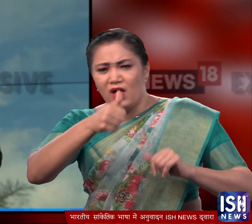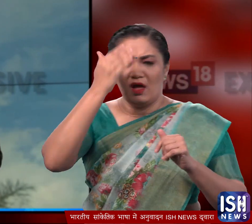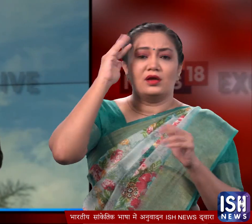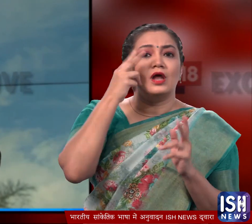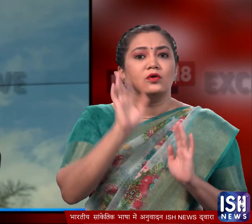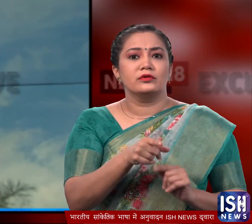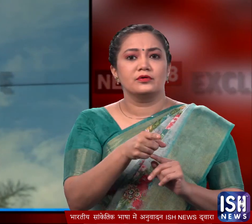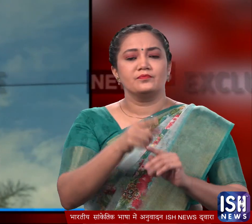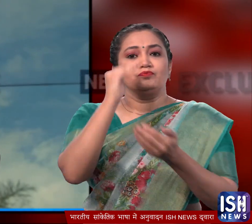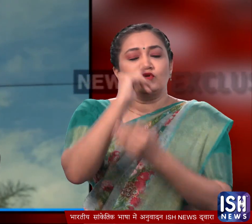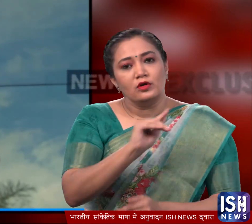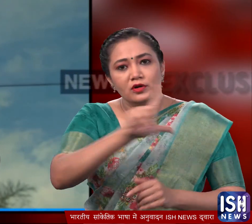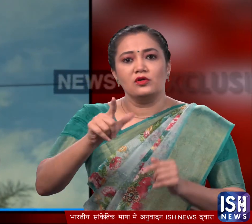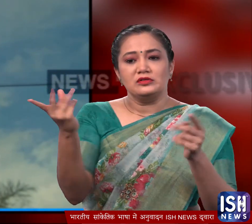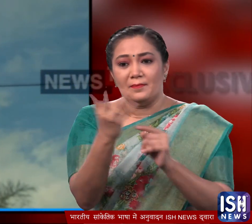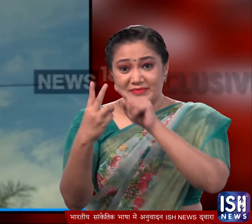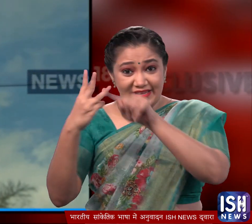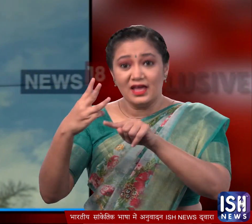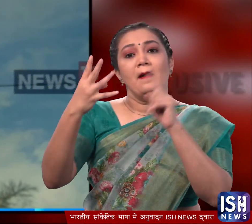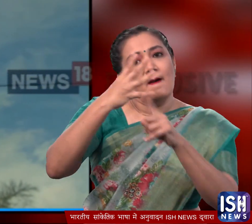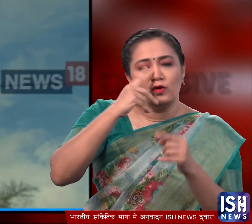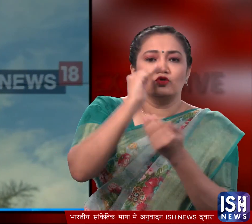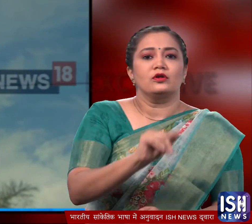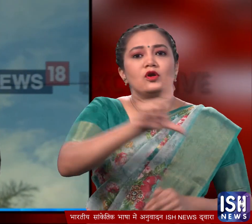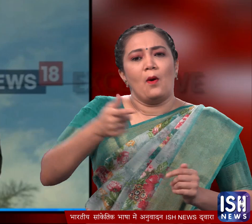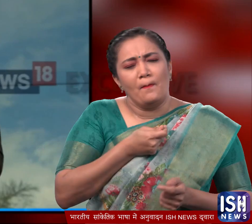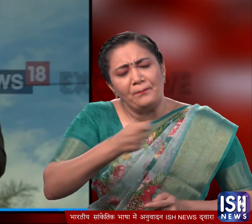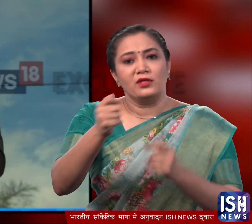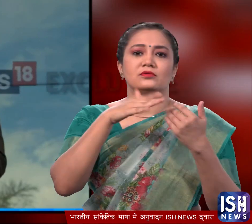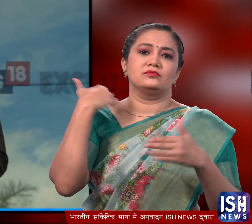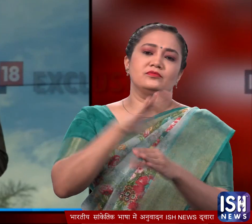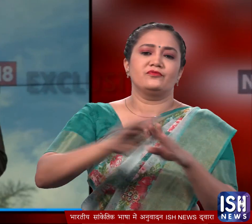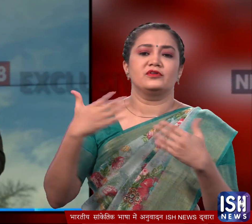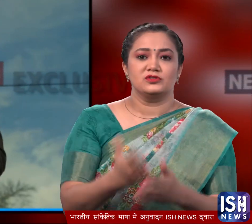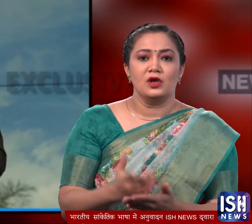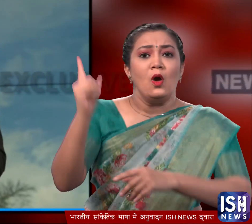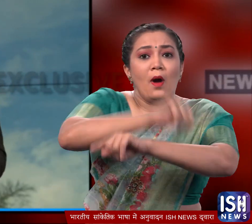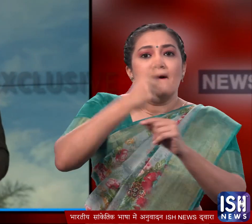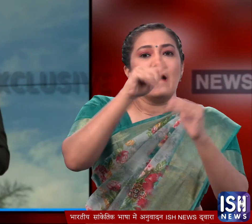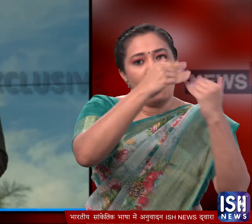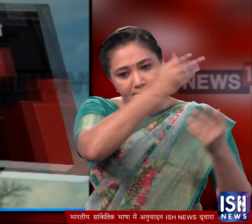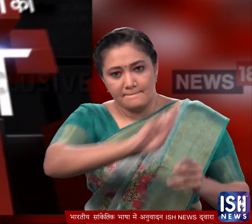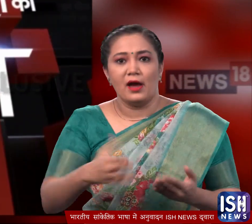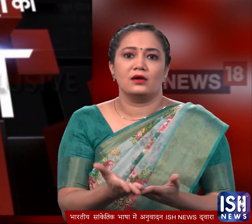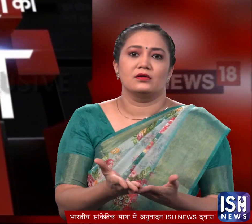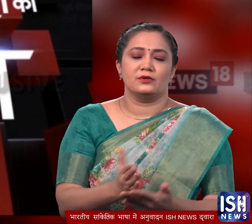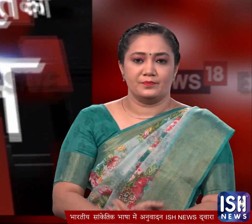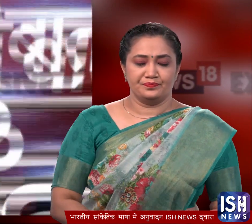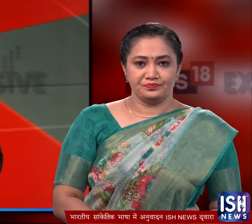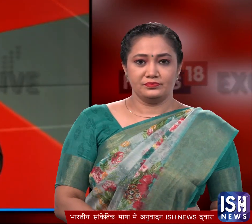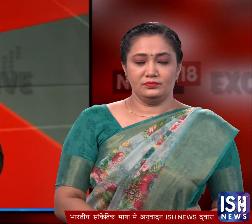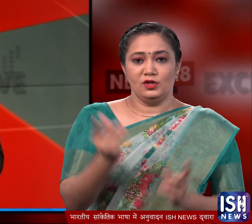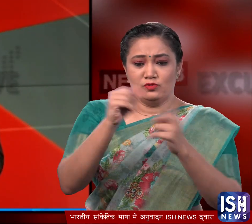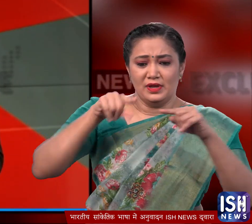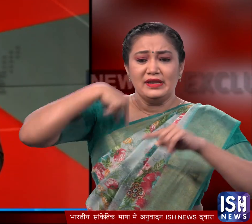पर शक था, जिसकी वजह से उसने किराएदार के साथ साथ अपनी बहू को भी बेरहमी से मार दिया, जो एक दिन पहले ही मायके से लौटी थी।